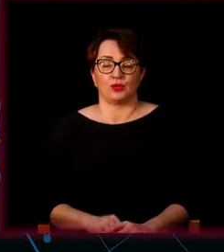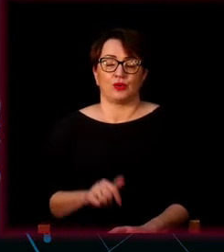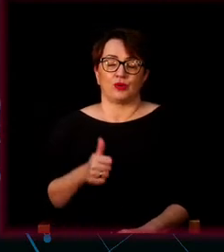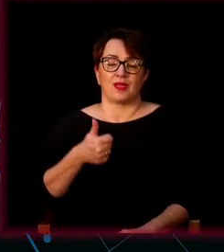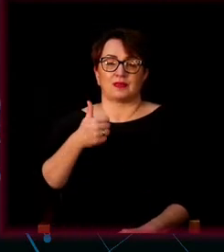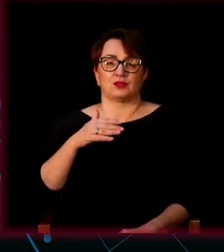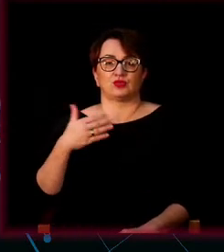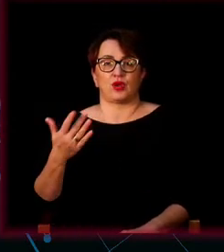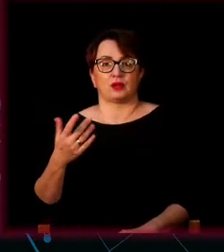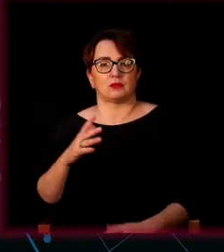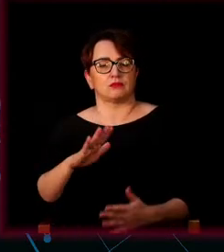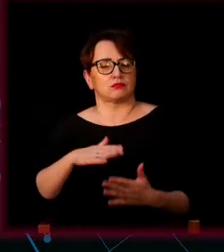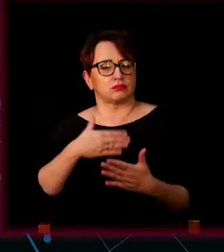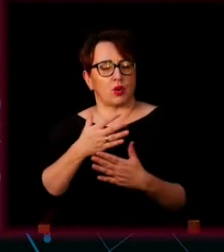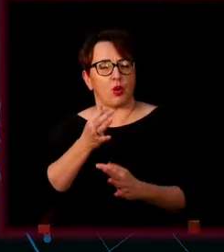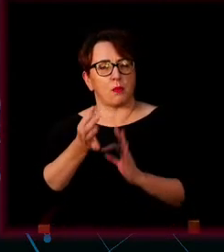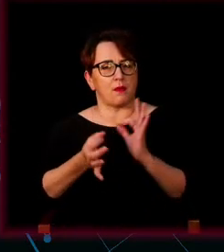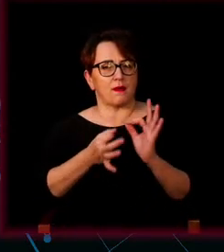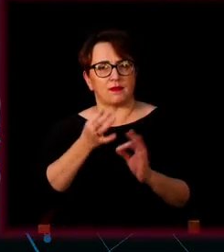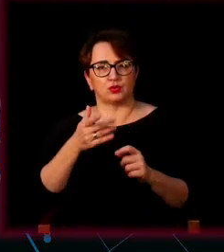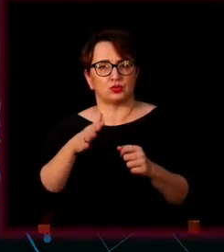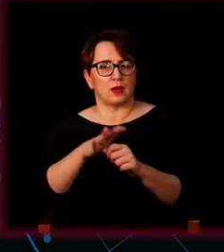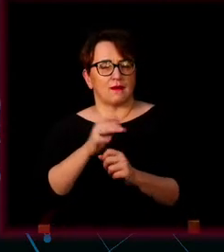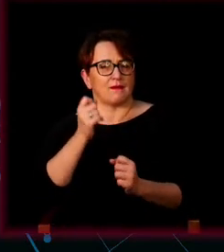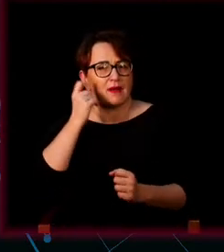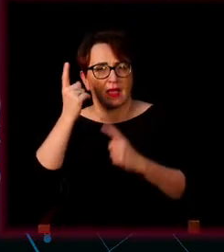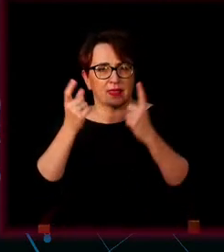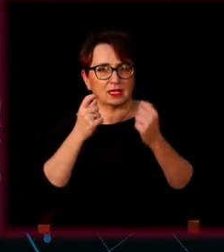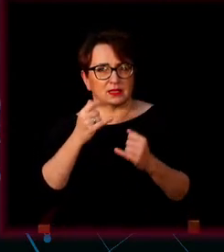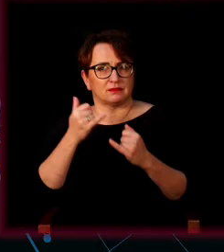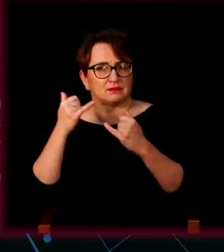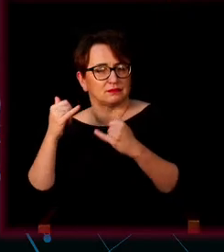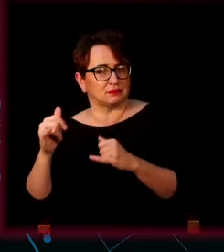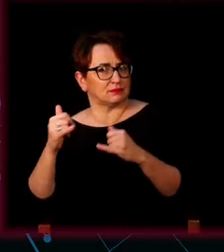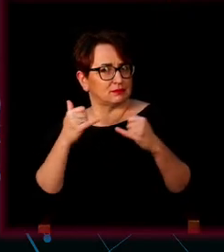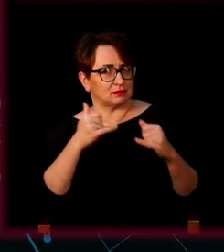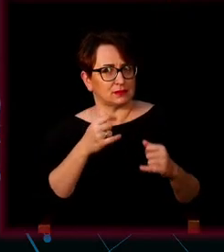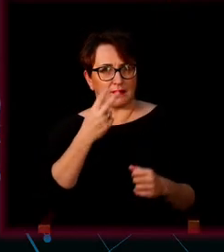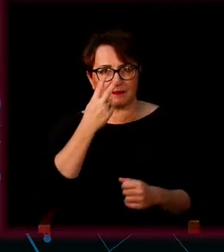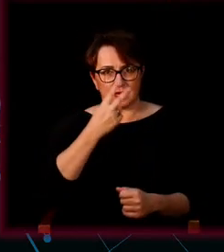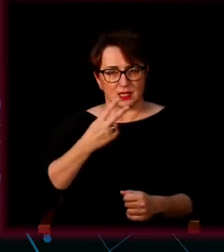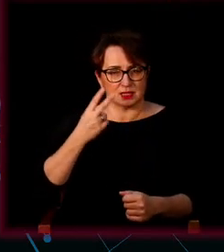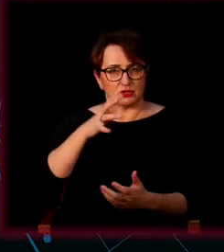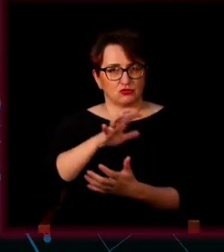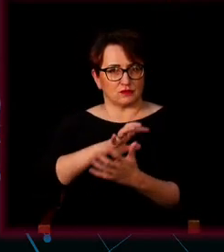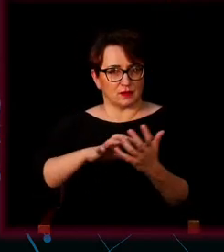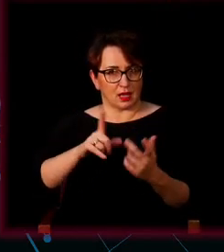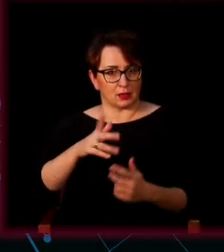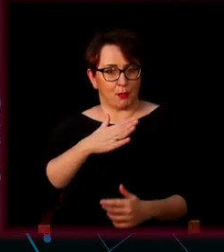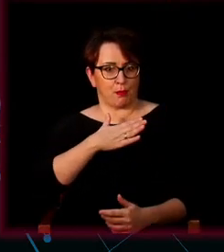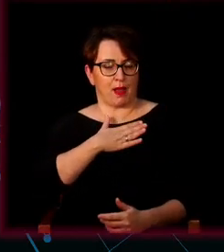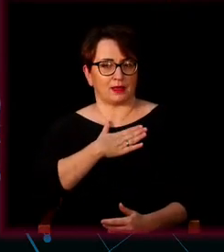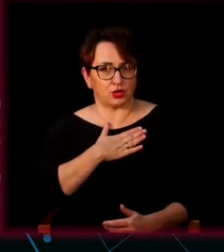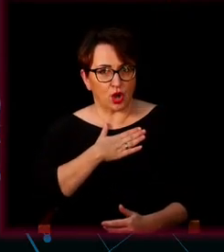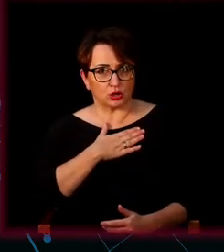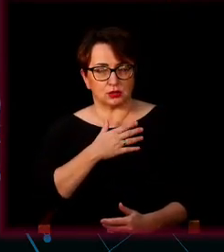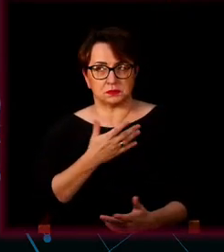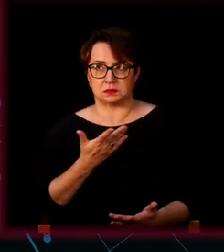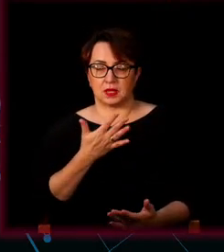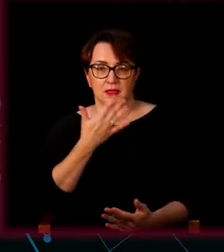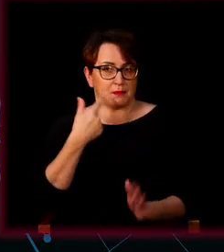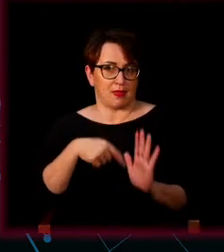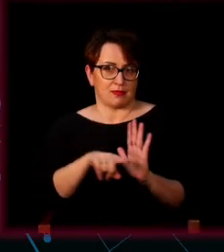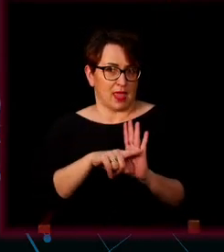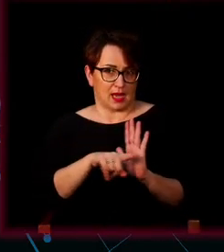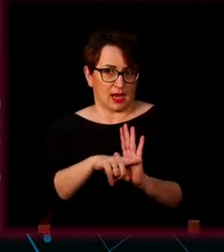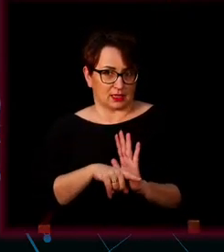się właśnie zupełnie tak, takie fantastyczne, alternatywna wizja świata, w którym patriotyzm może nie mieć takiej